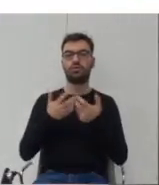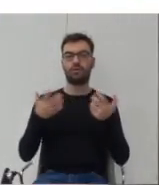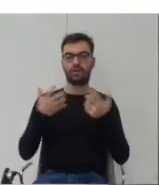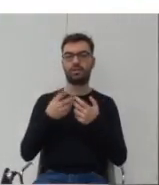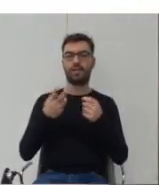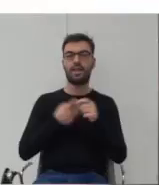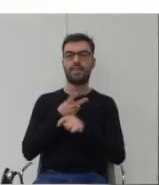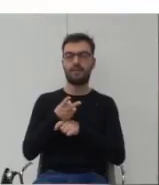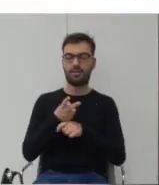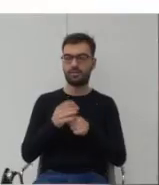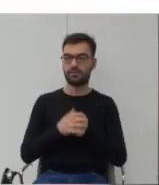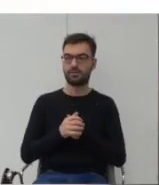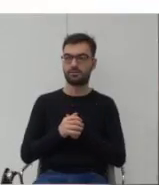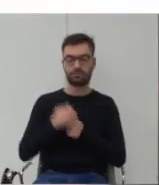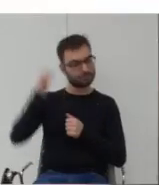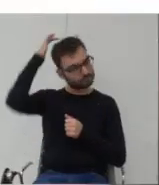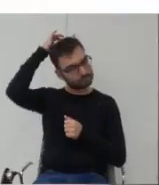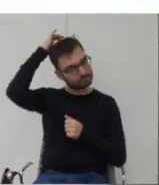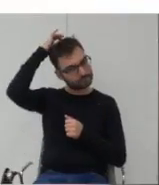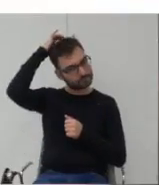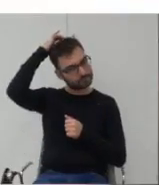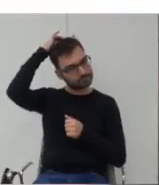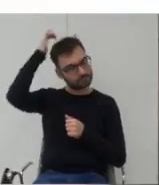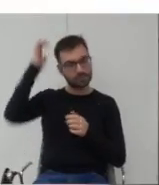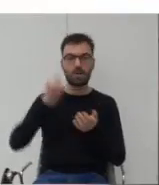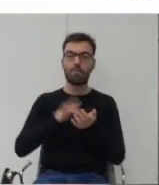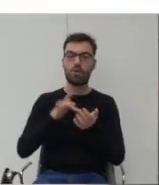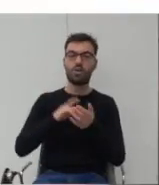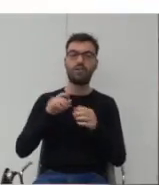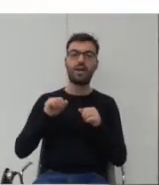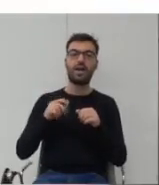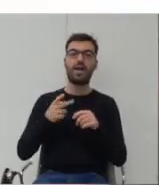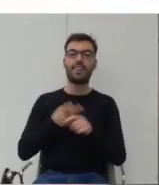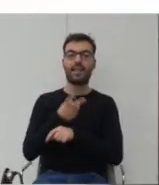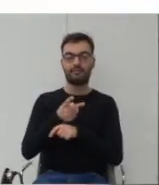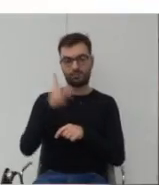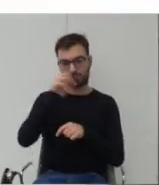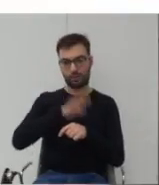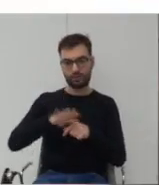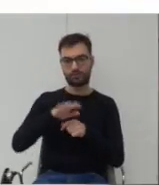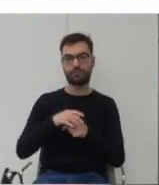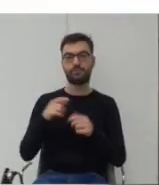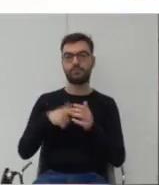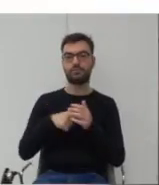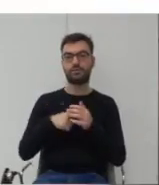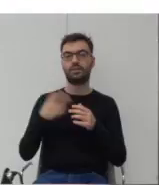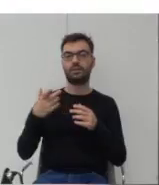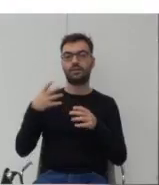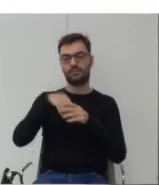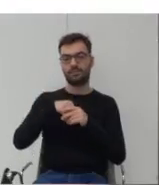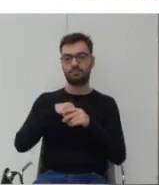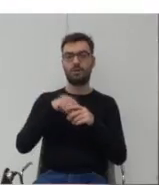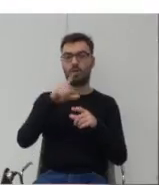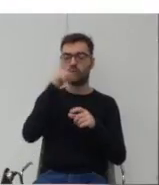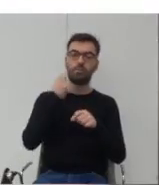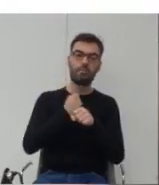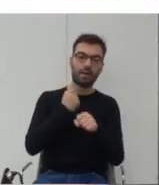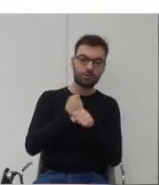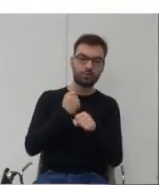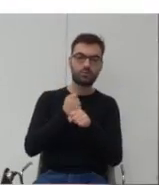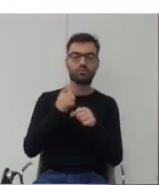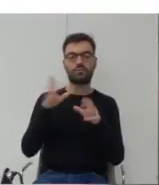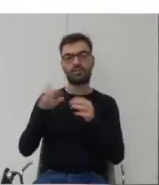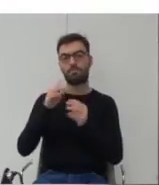Stowarzyszeniem Interwencji, Pogotowiem Interwencji Społecznej, czyli organizacją, która zrzesza streetworkerów